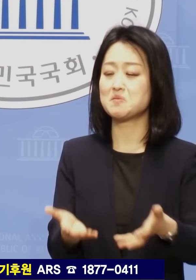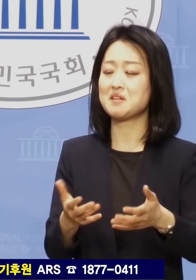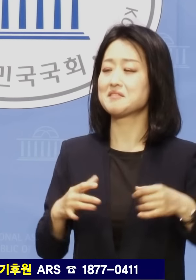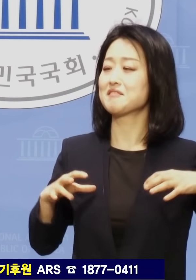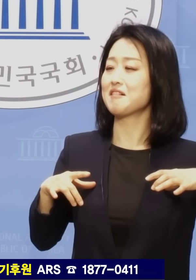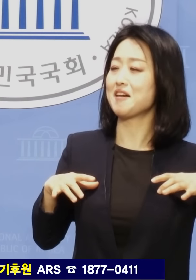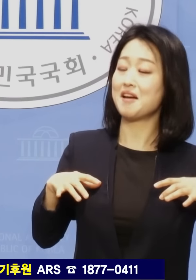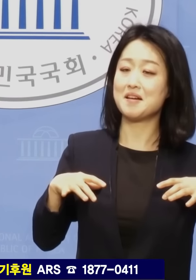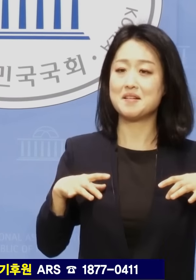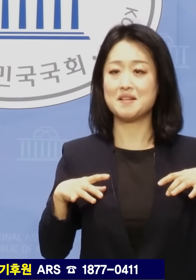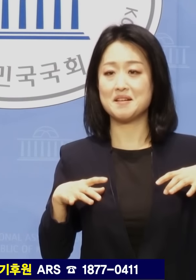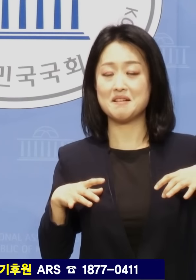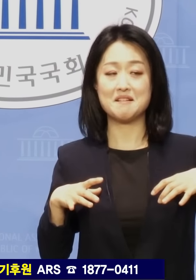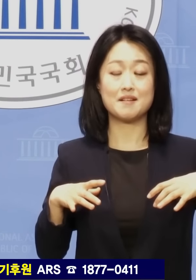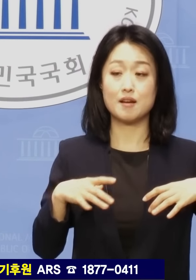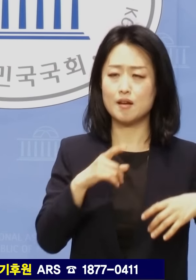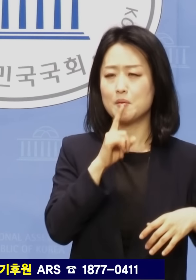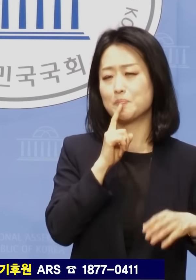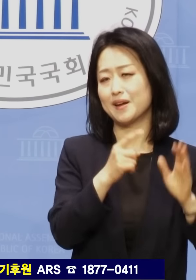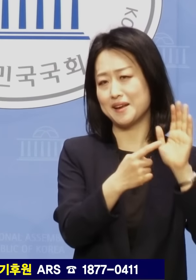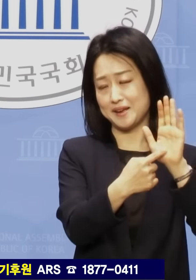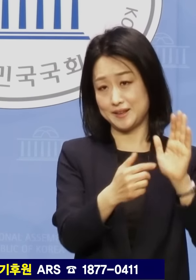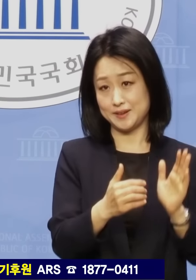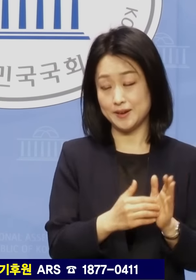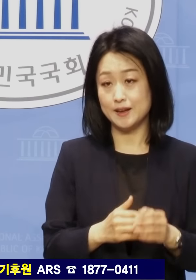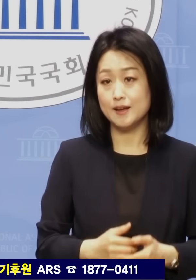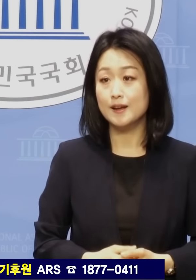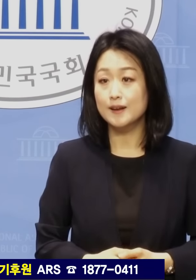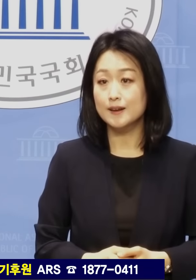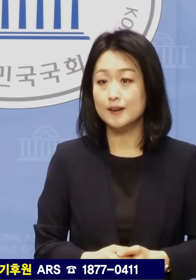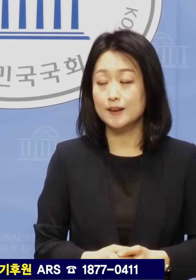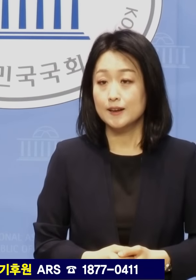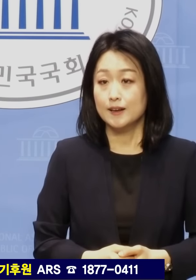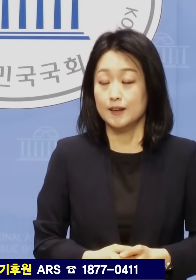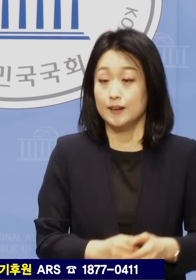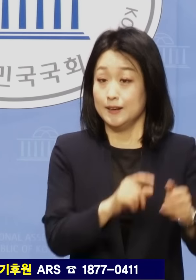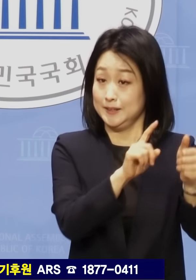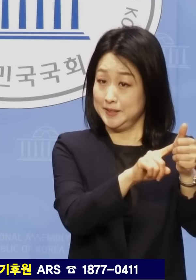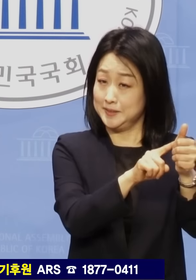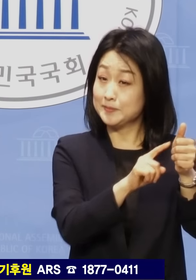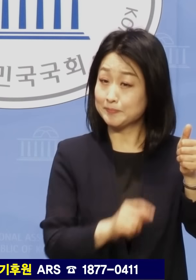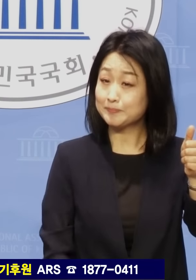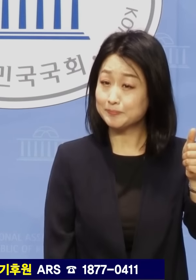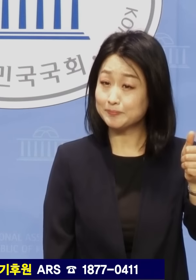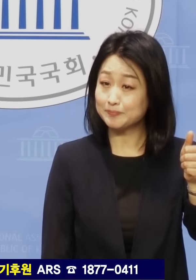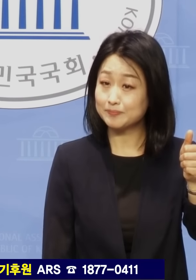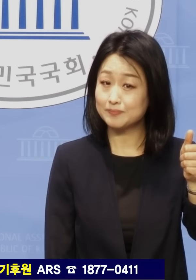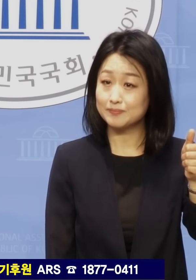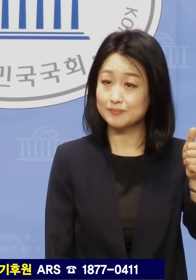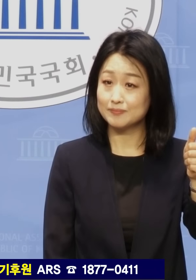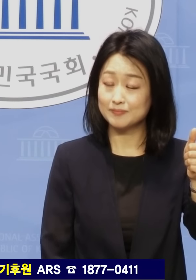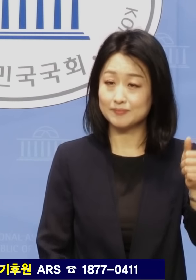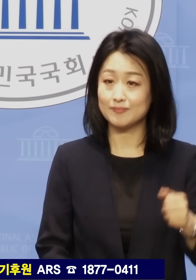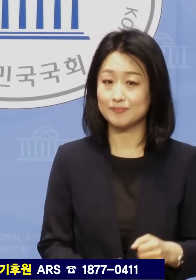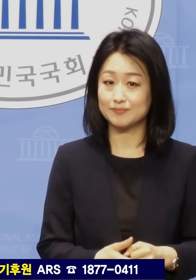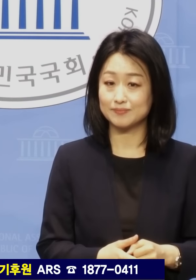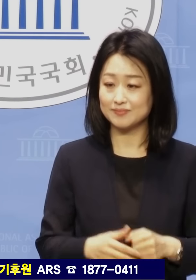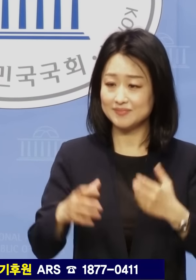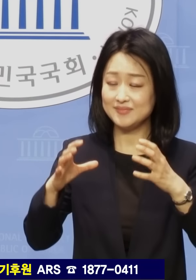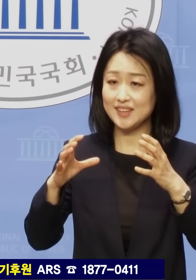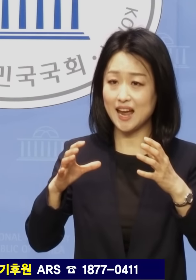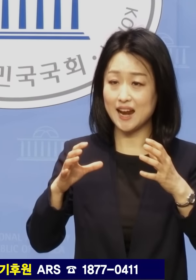스스로 무용담을 늘어났다고 합니다 루림 방심 위원장은 입틀막 제제로